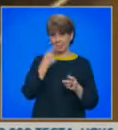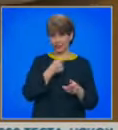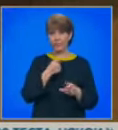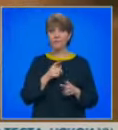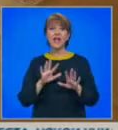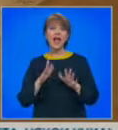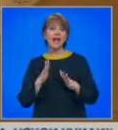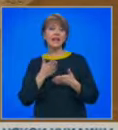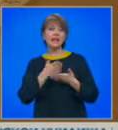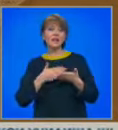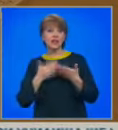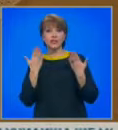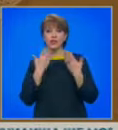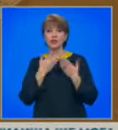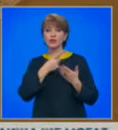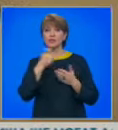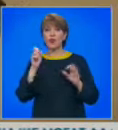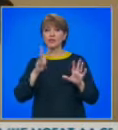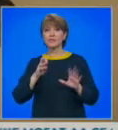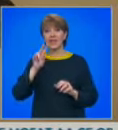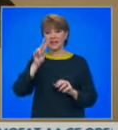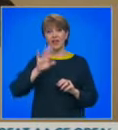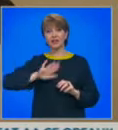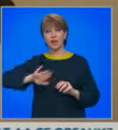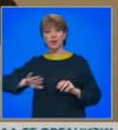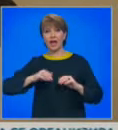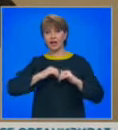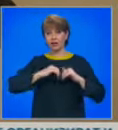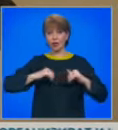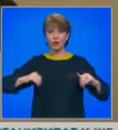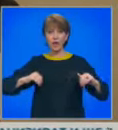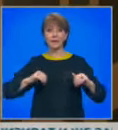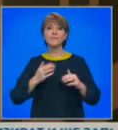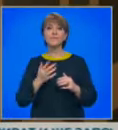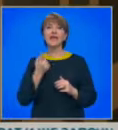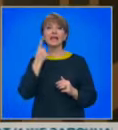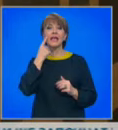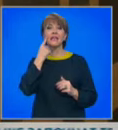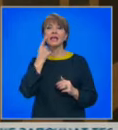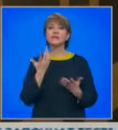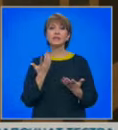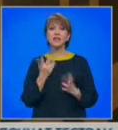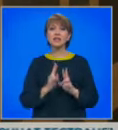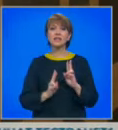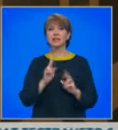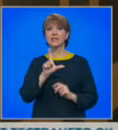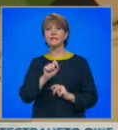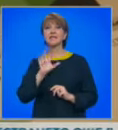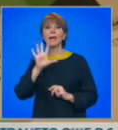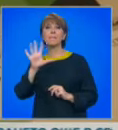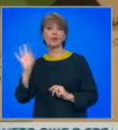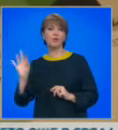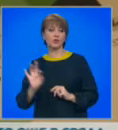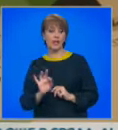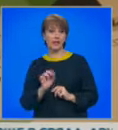учат присъствено, 182 ще останат онлайн. Или на тестване са съгласни 75% от родителите.